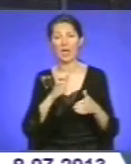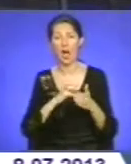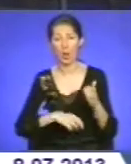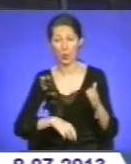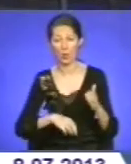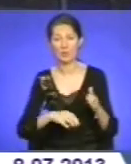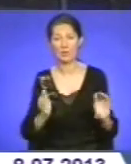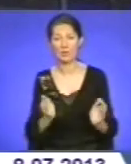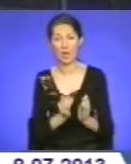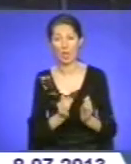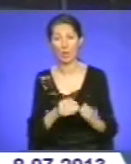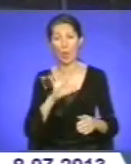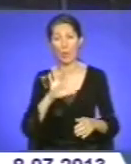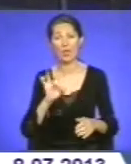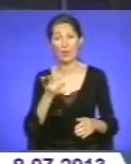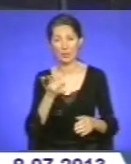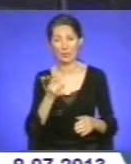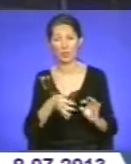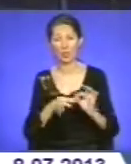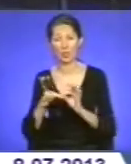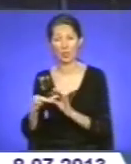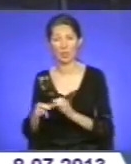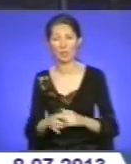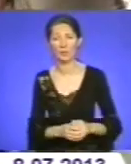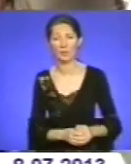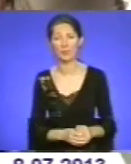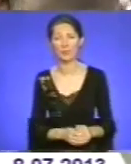вагітностей зменшилася у 5 разів. Докладніше Валентина Павлишина.